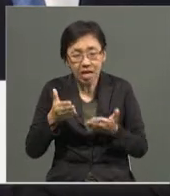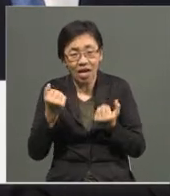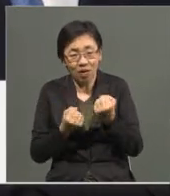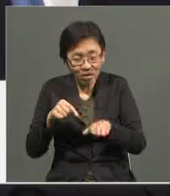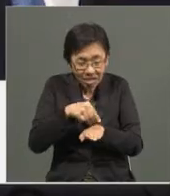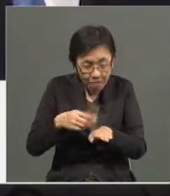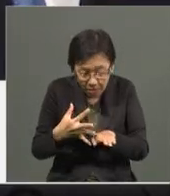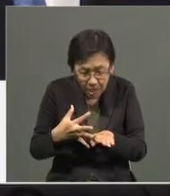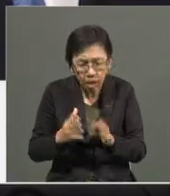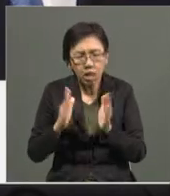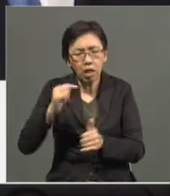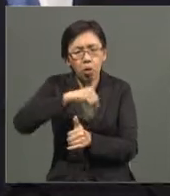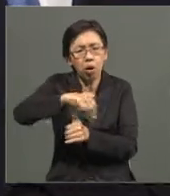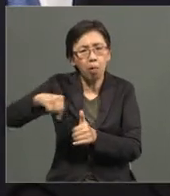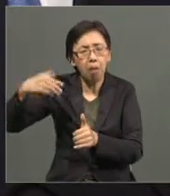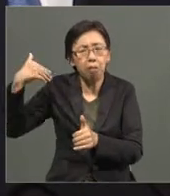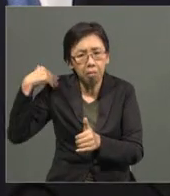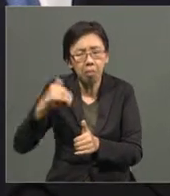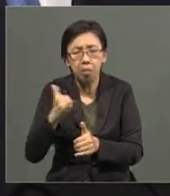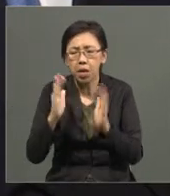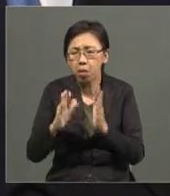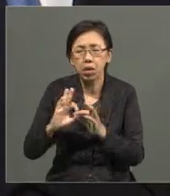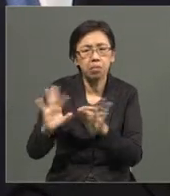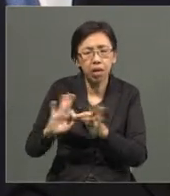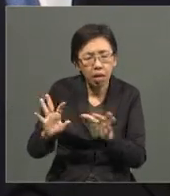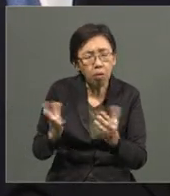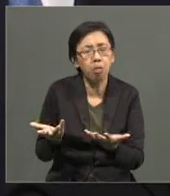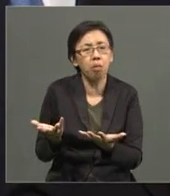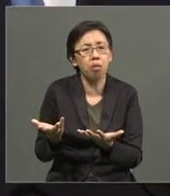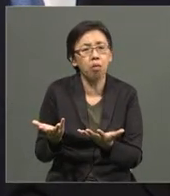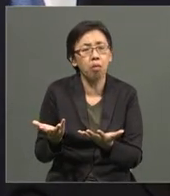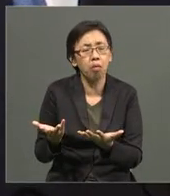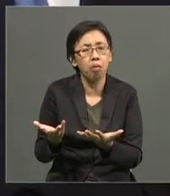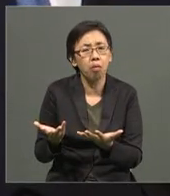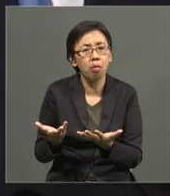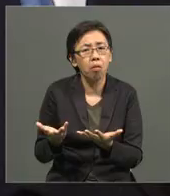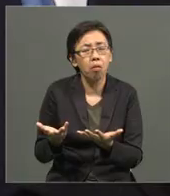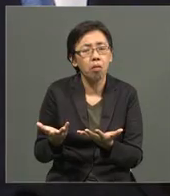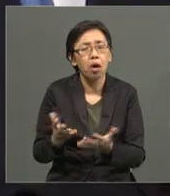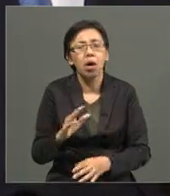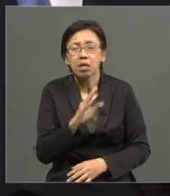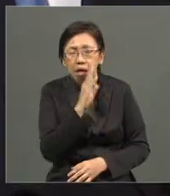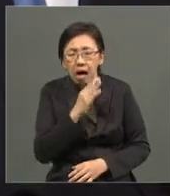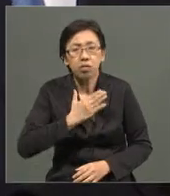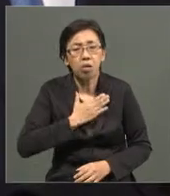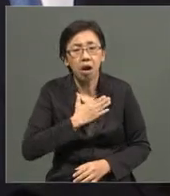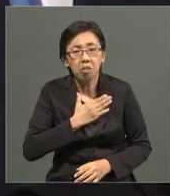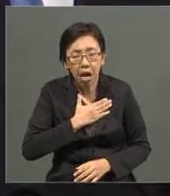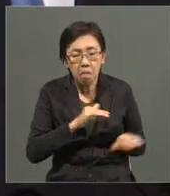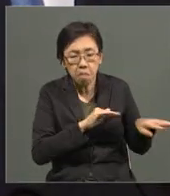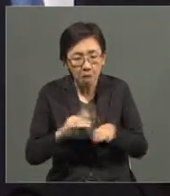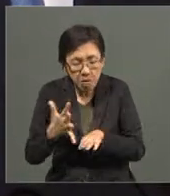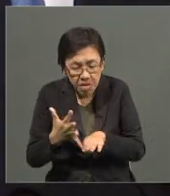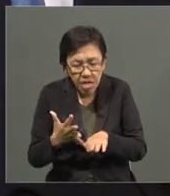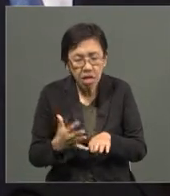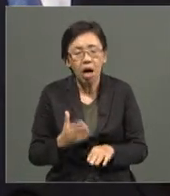ข้างมีคนที่ไม่ได้เกี่ยวข้องนะครับที่ถ้าเราไม่มีความพร้อมหรือเร